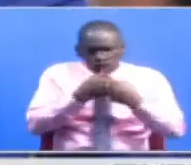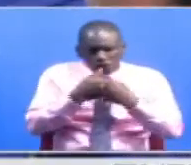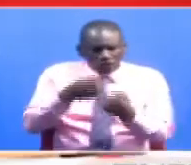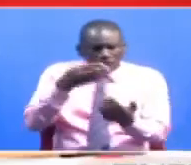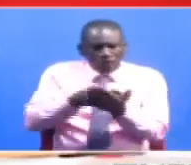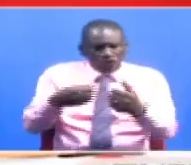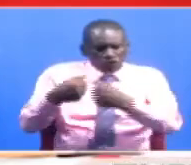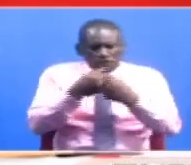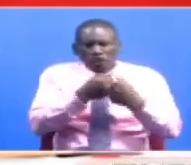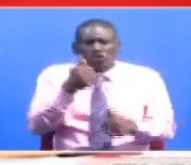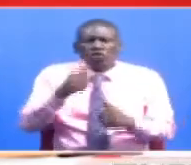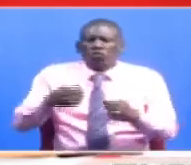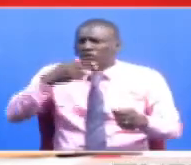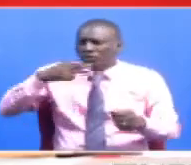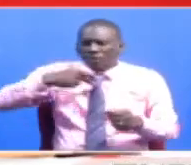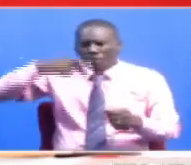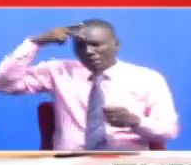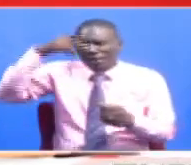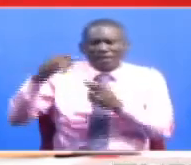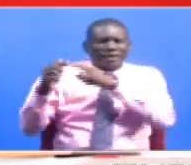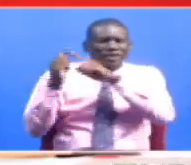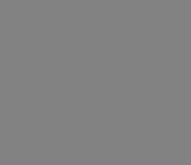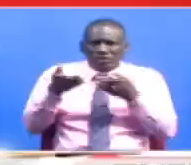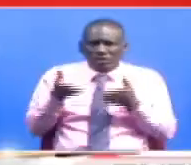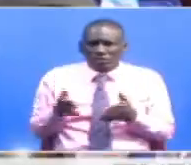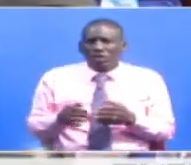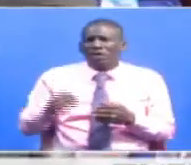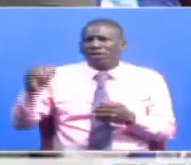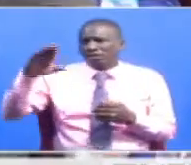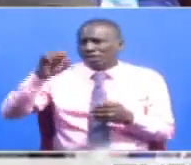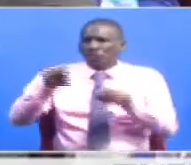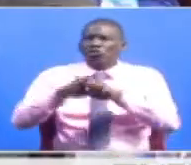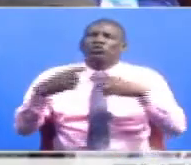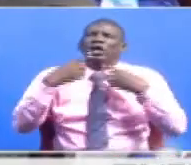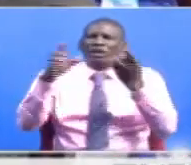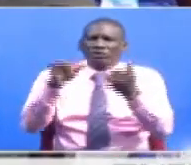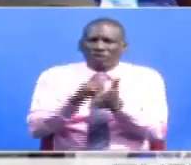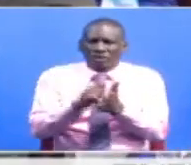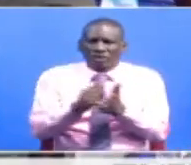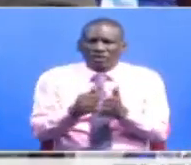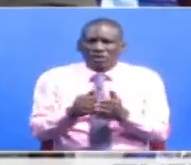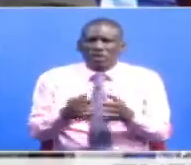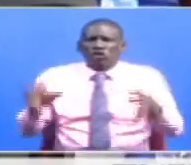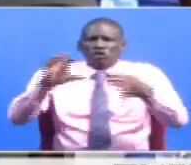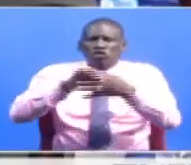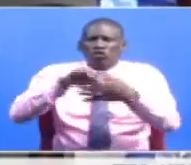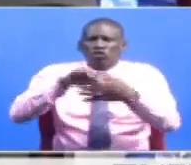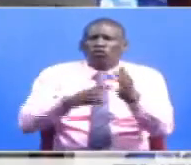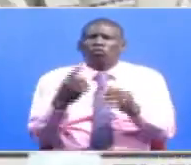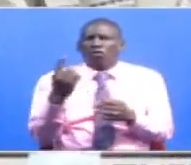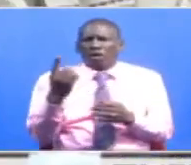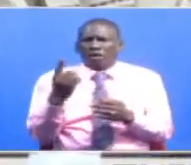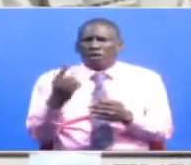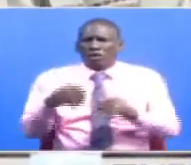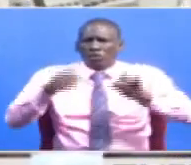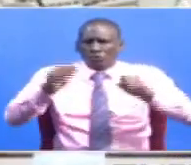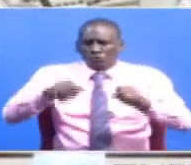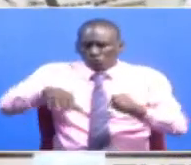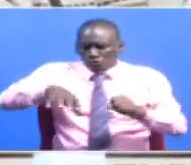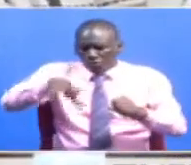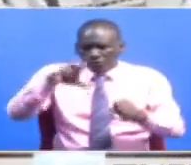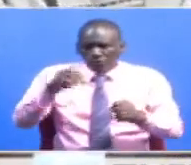kifedha ambazo wazazi wanazikabili kwa sasa. Waziri pia alitangaza kuwa nafasi ya kujiunga na kidato cha kwanza inaweza